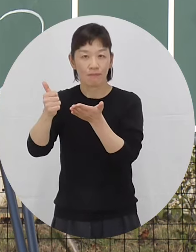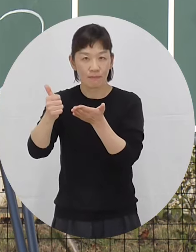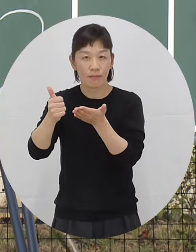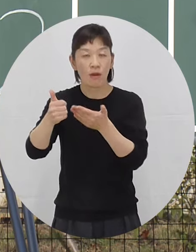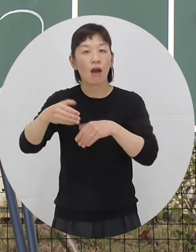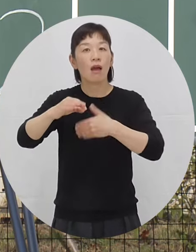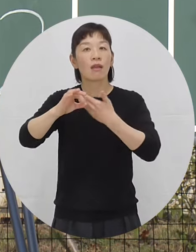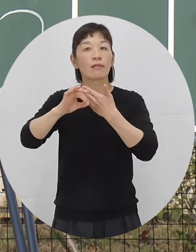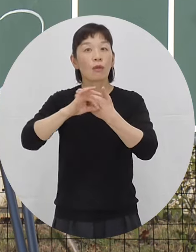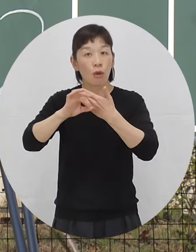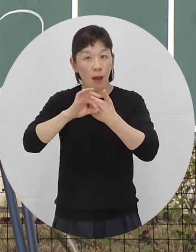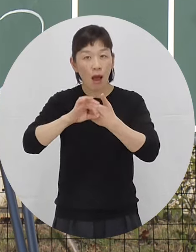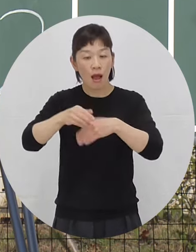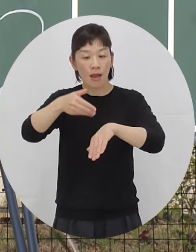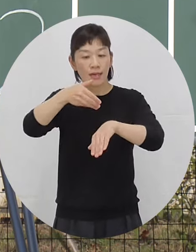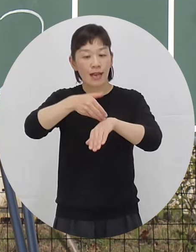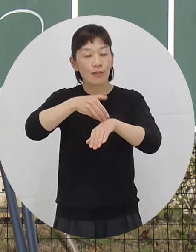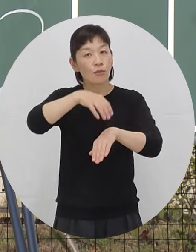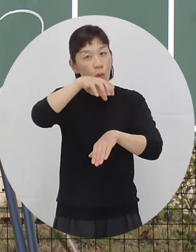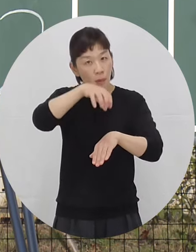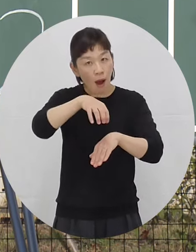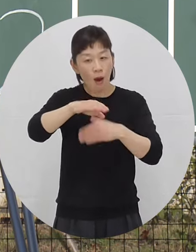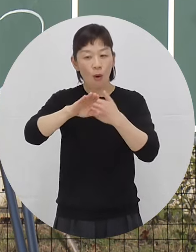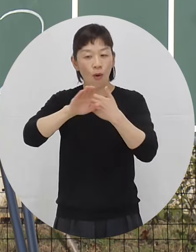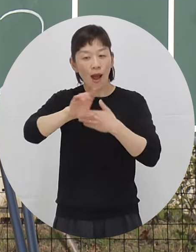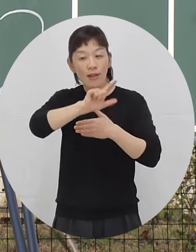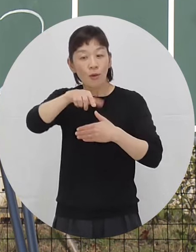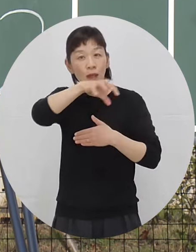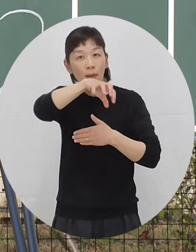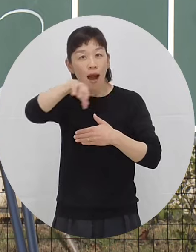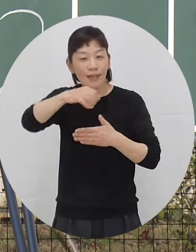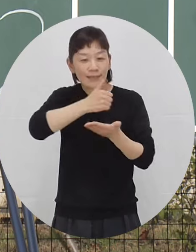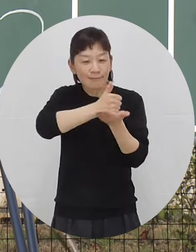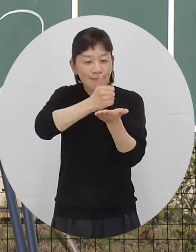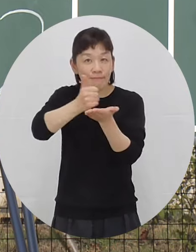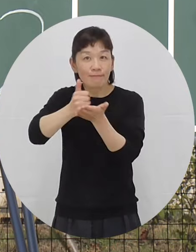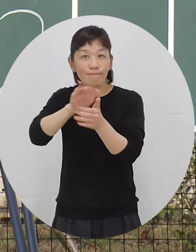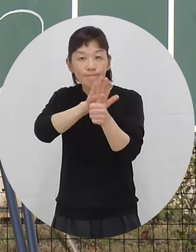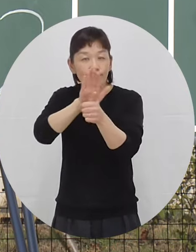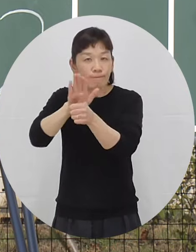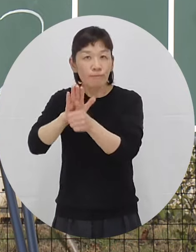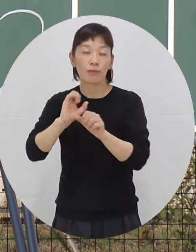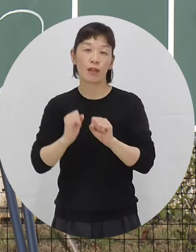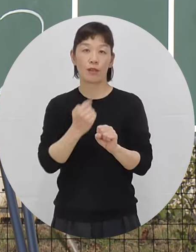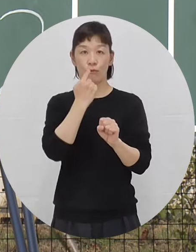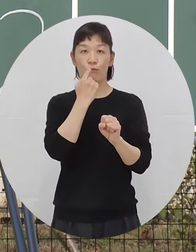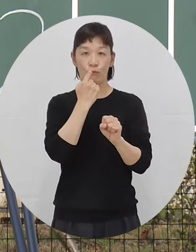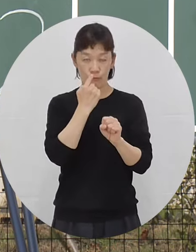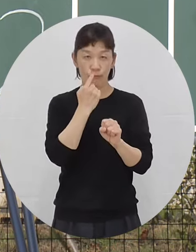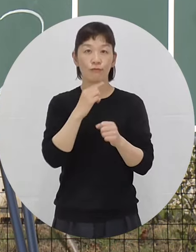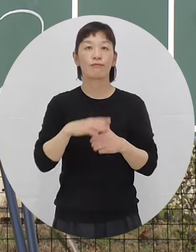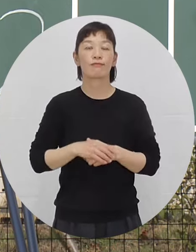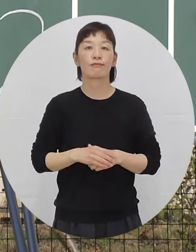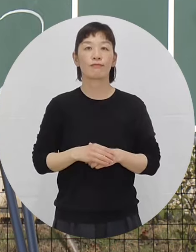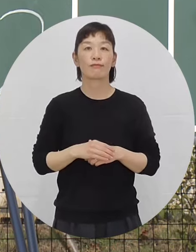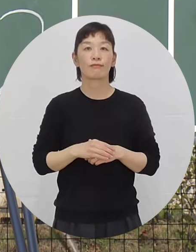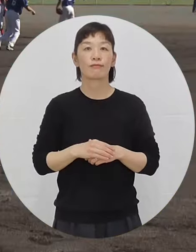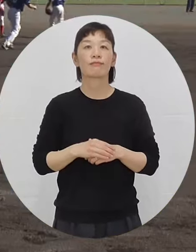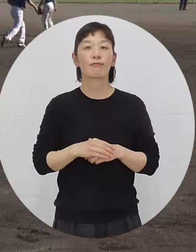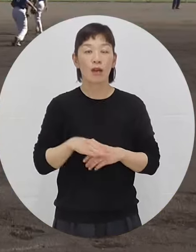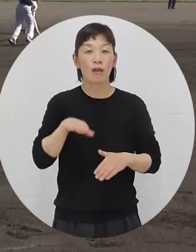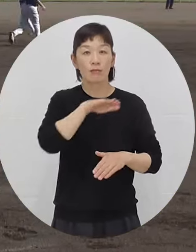を練習その他のことにたくさん派遣するというような形での支援になります